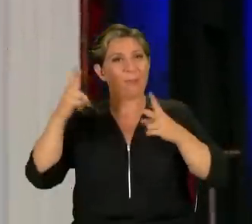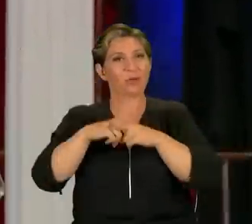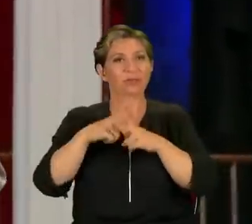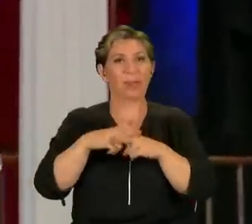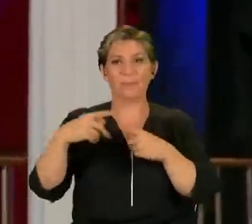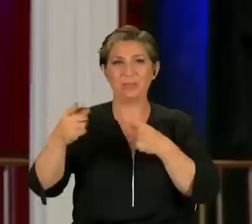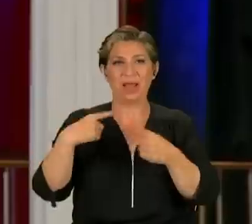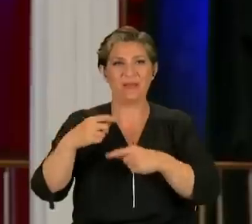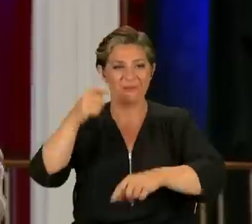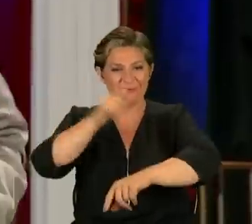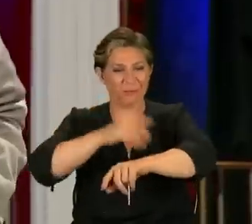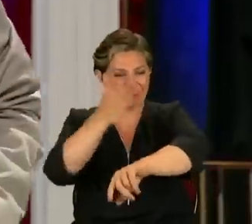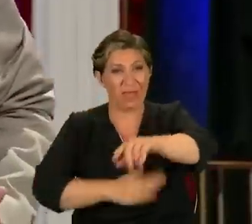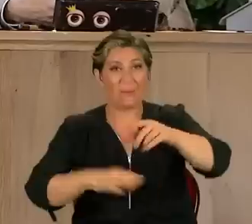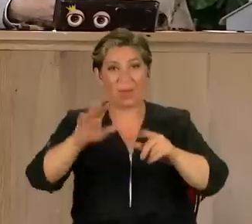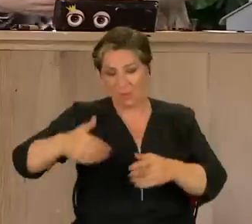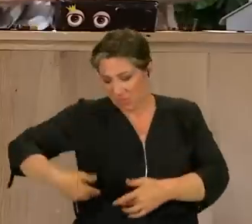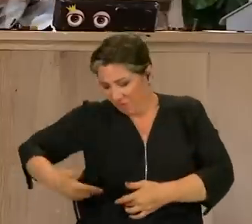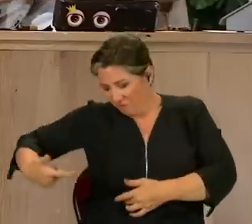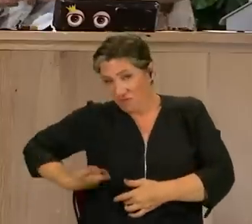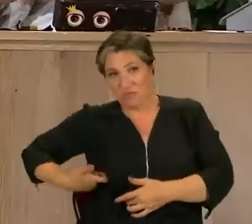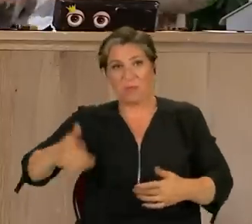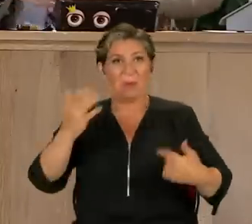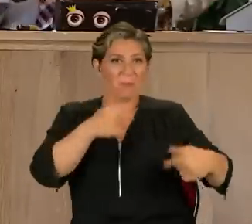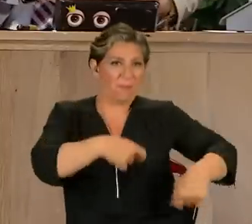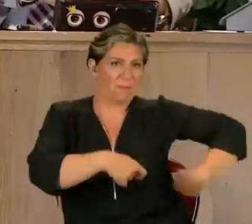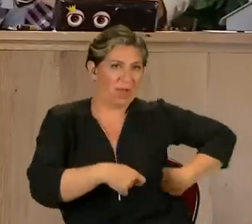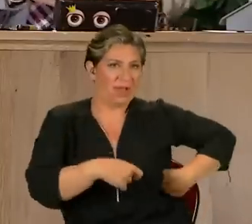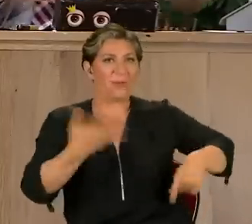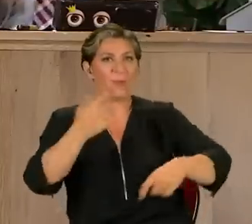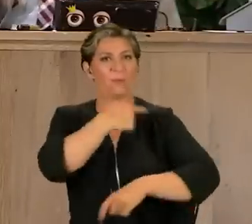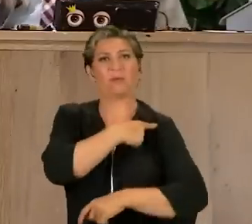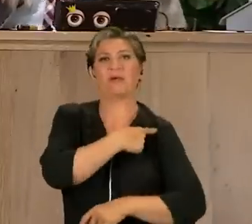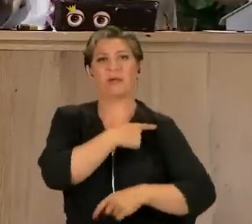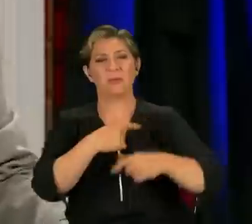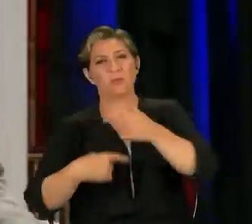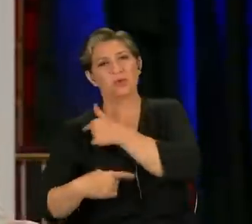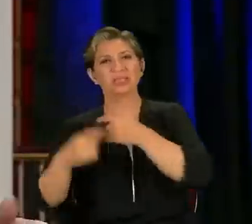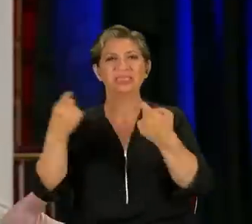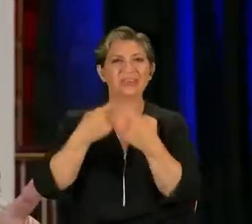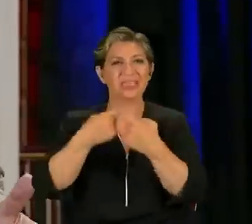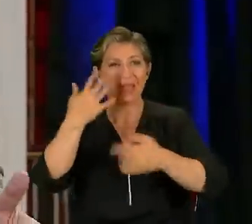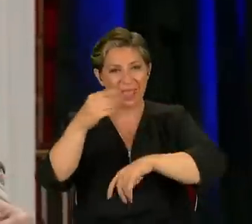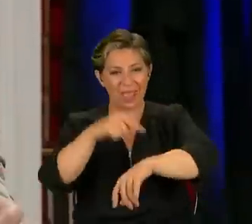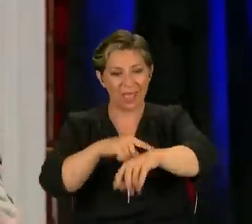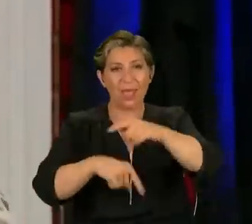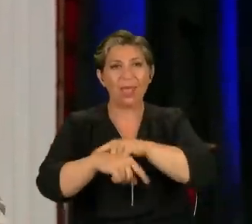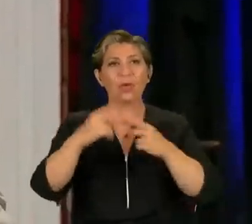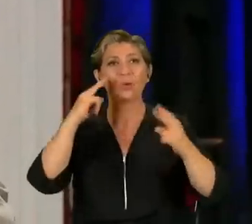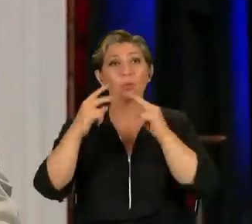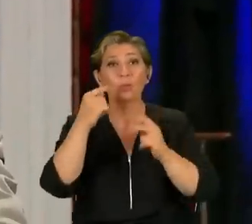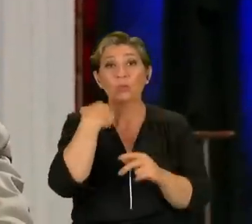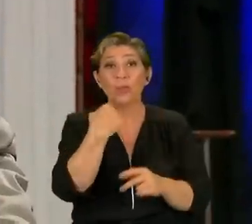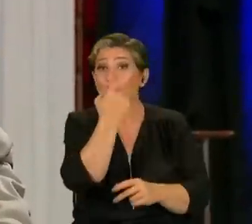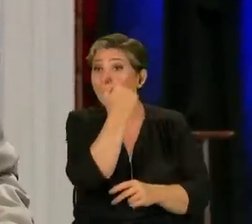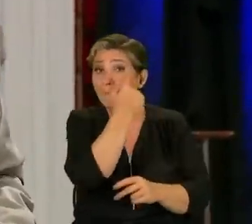polisler birbirlerine façalarını gösterir. İşte şuradan vuruldum, şuradan bıçaklandım, buradan şey oldu. Bu da savaş yarası, bu da bilmem ne yarası. İşte